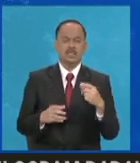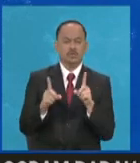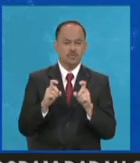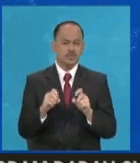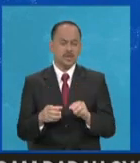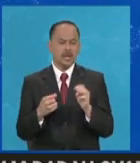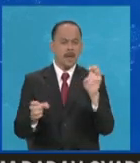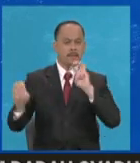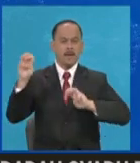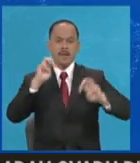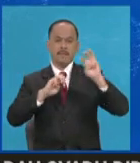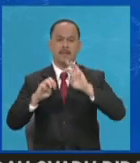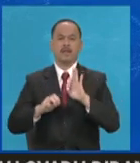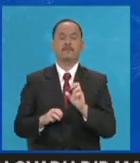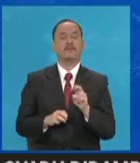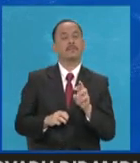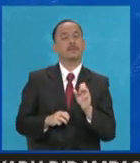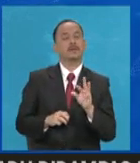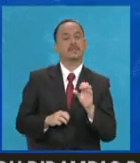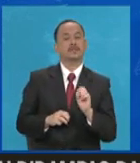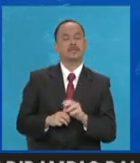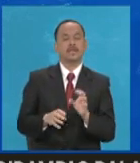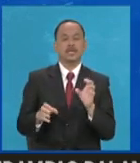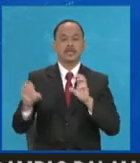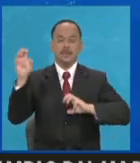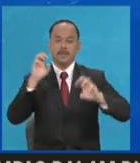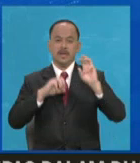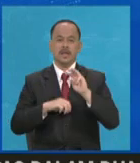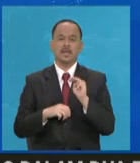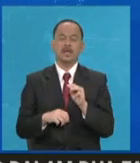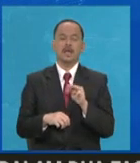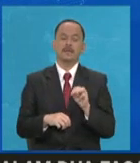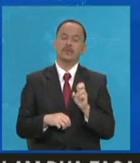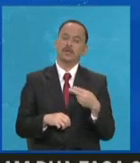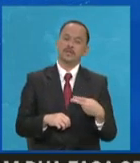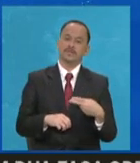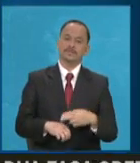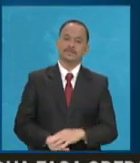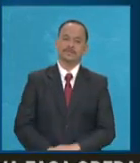magma bahagian Farmasi jabatan penghematan saintifik Kementerian Kesehatan